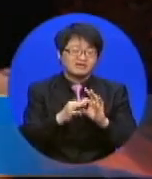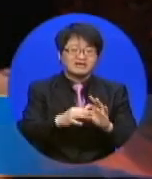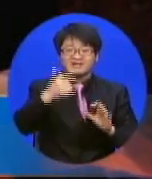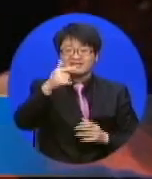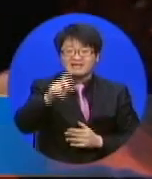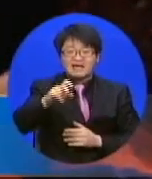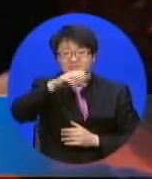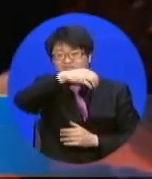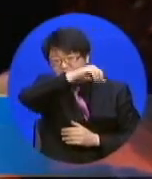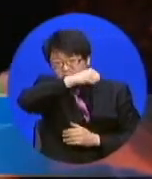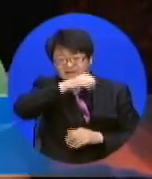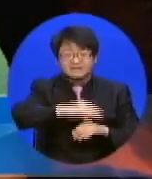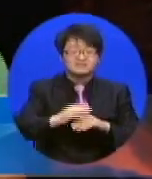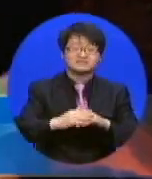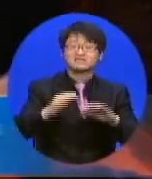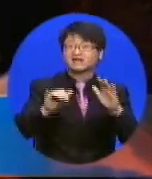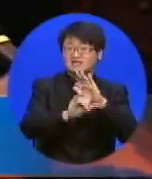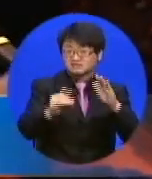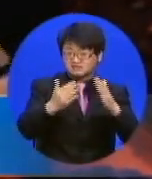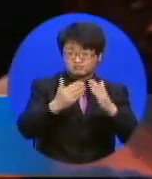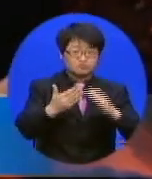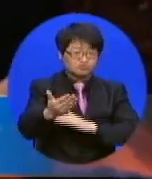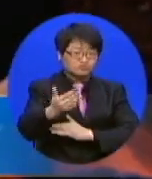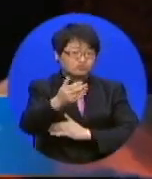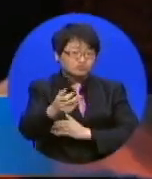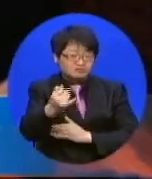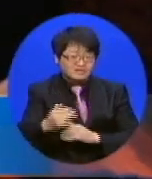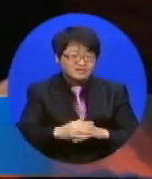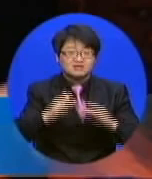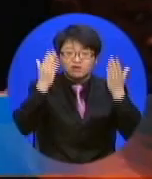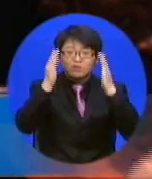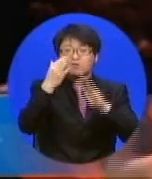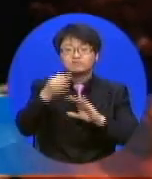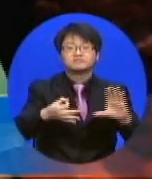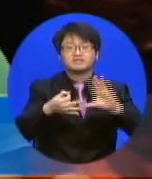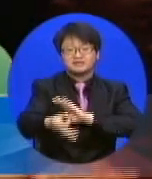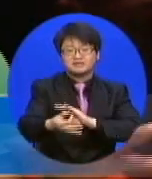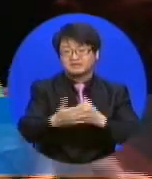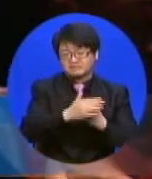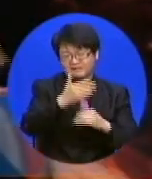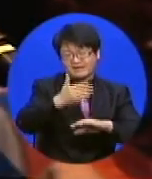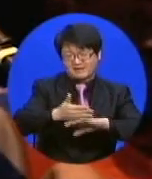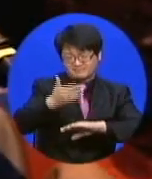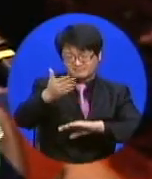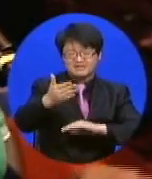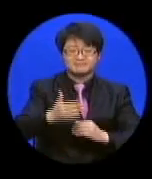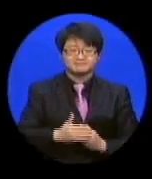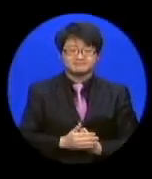있는 가족들에게 집도 제공해주고 동생들의 학비도 대줄 수 있어서 감사해요.